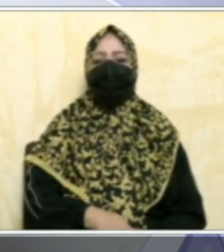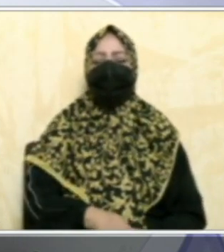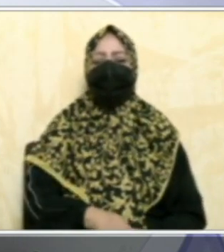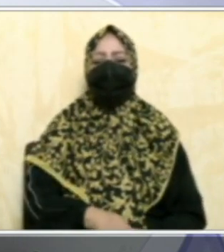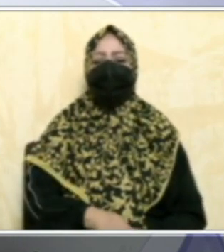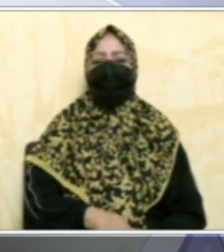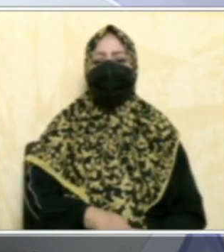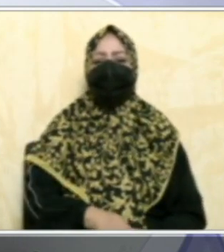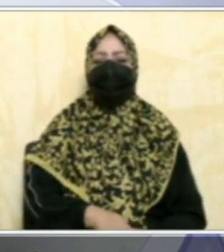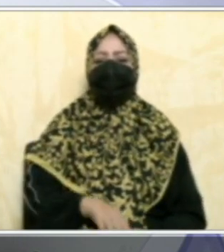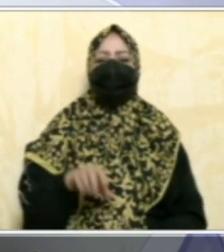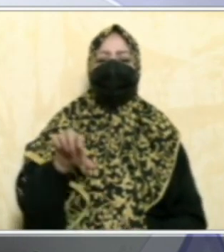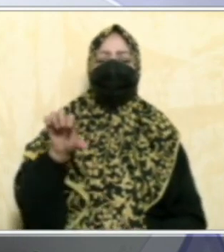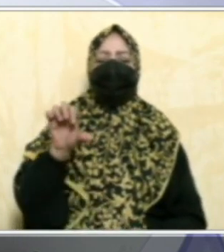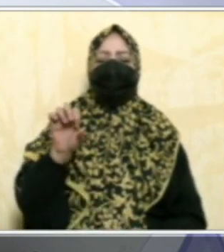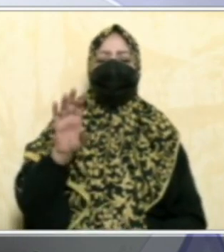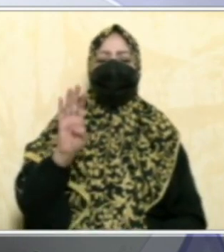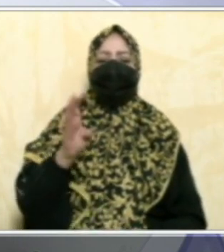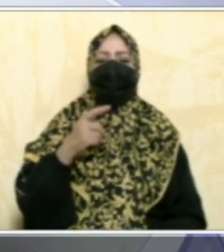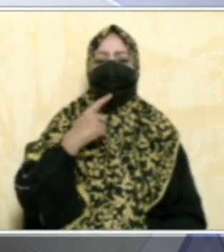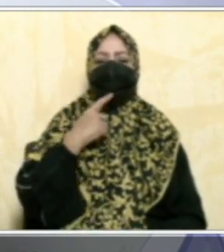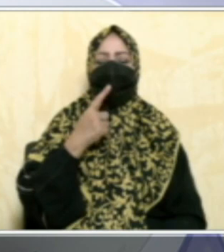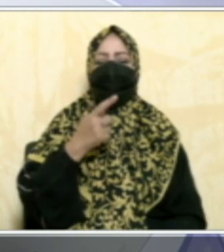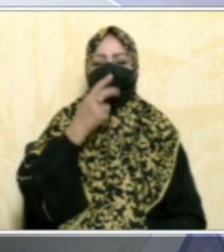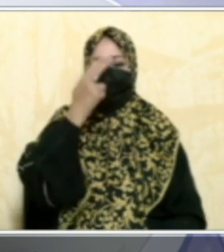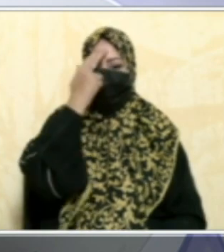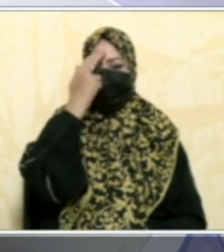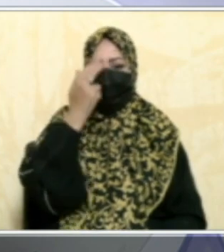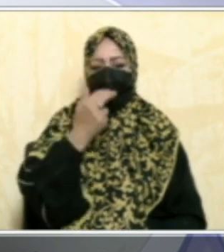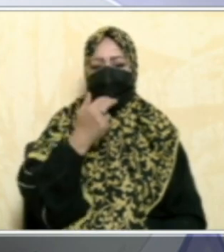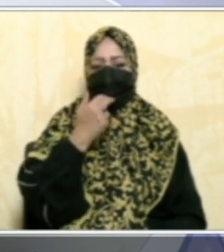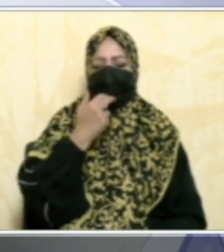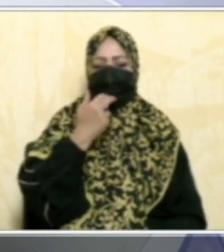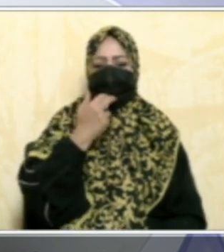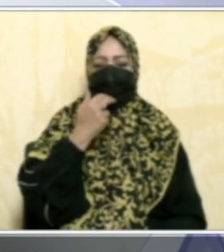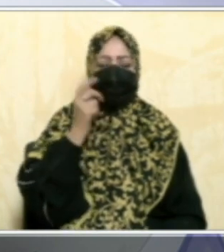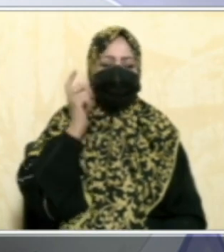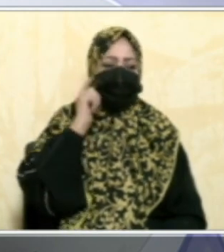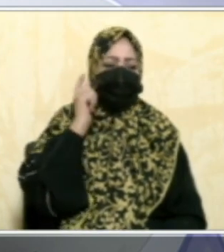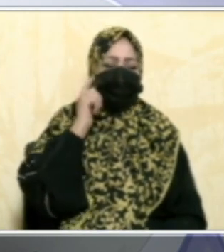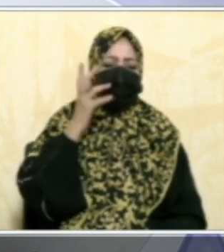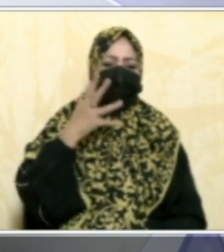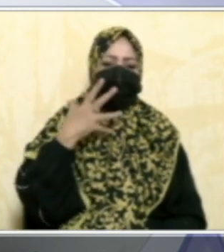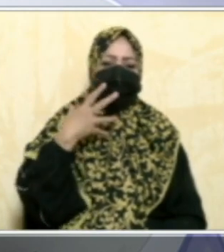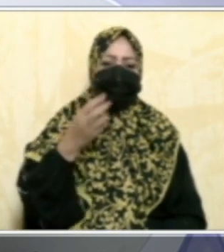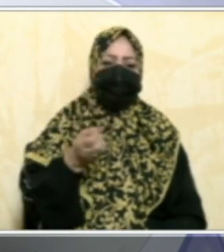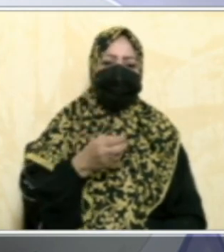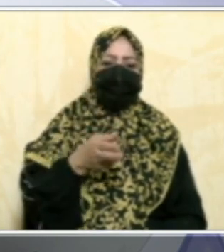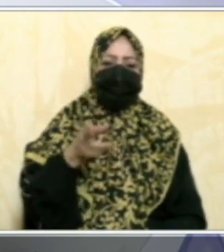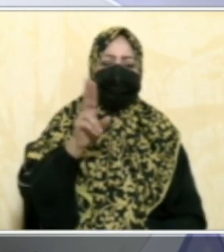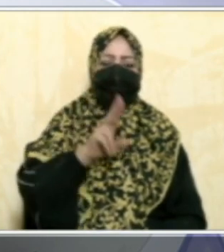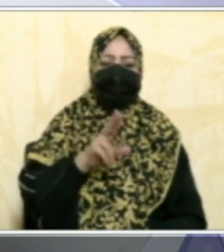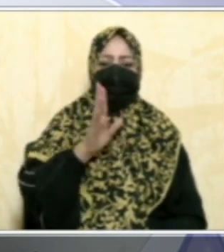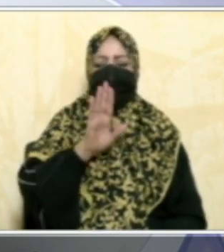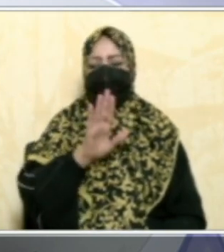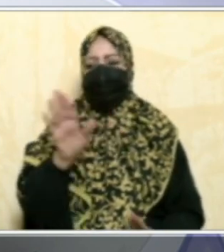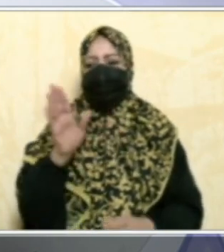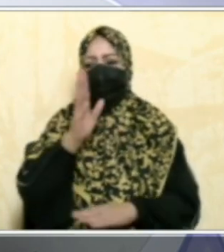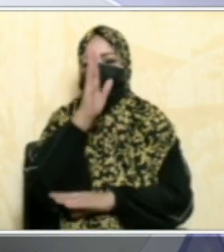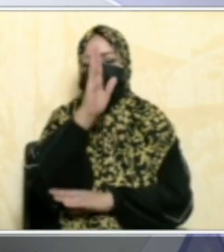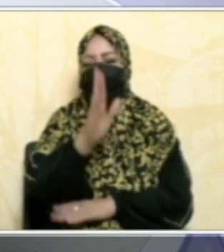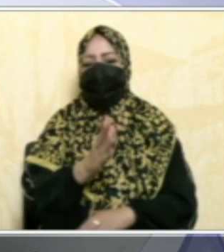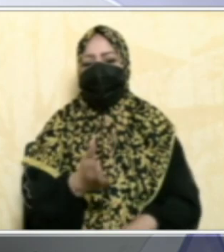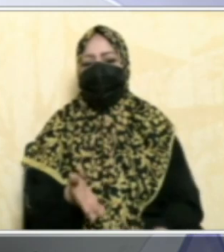فتحي مسرعة، نتمنى أن يكون قاعد يسمع، يعني لما سلم الإمام قام القضاء هو قال زد يعني